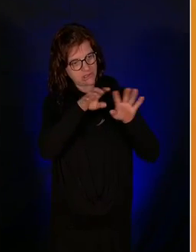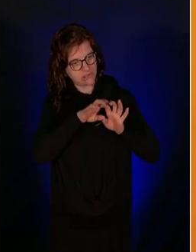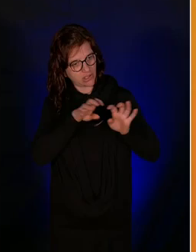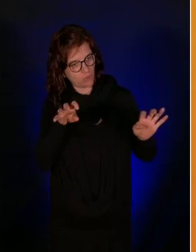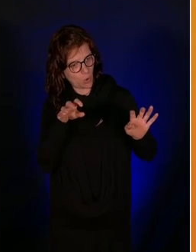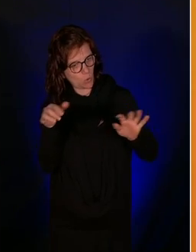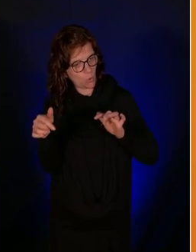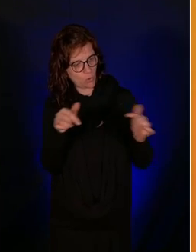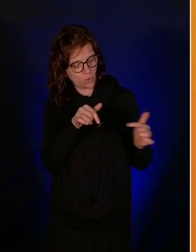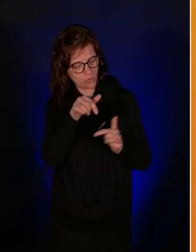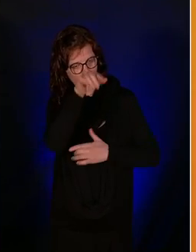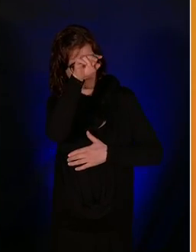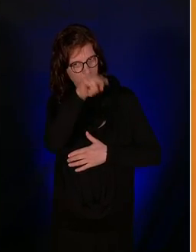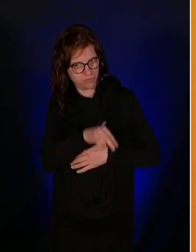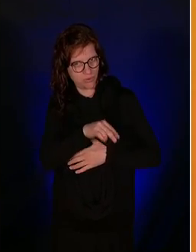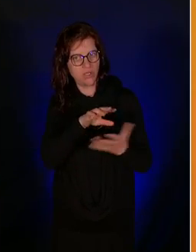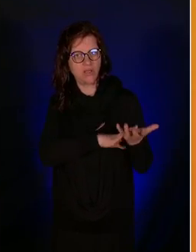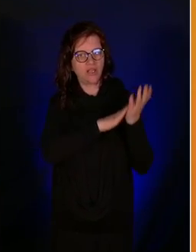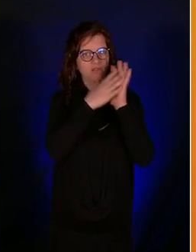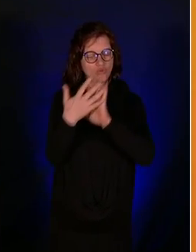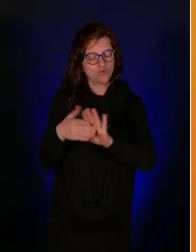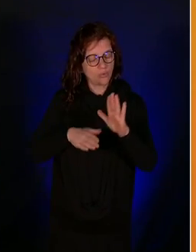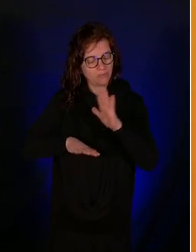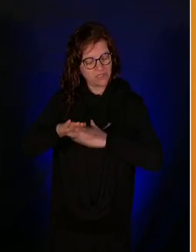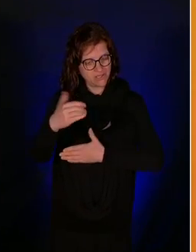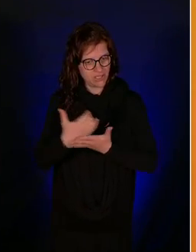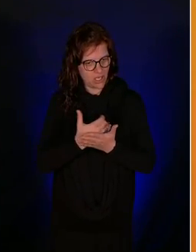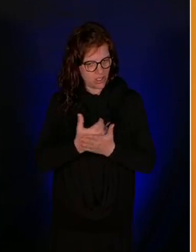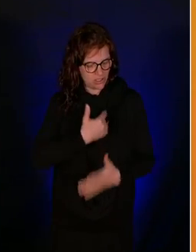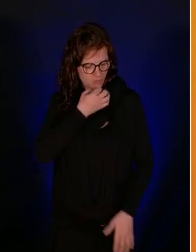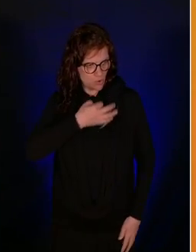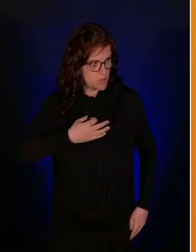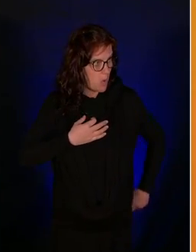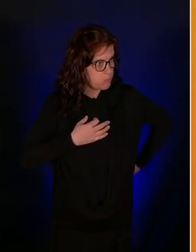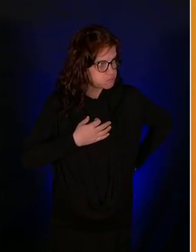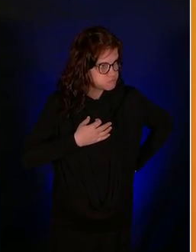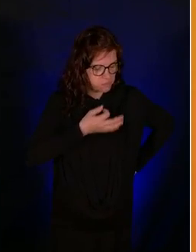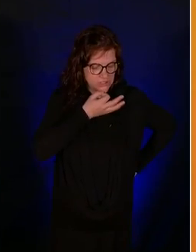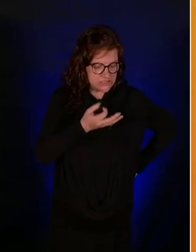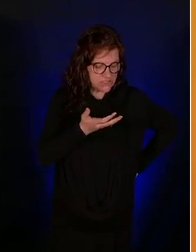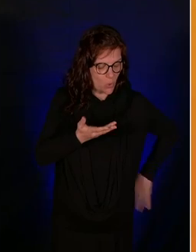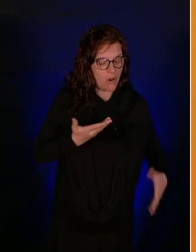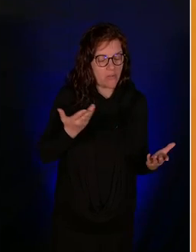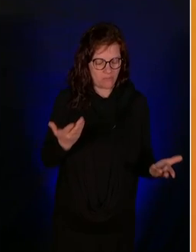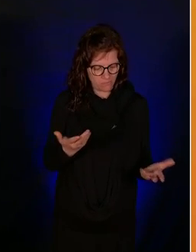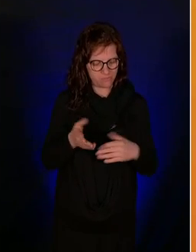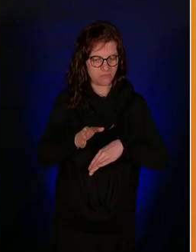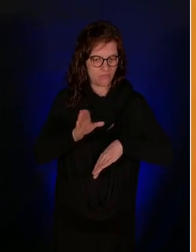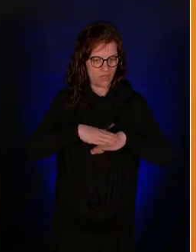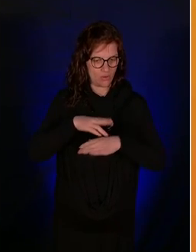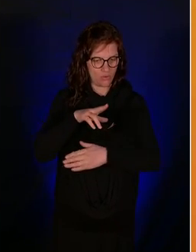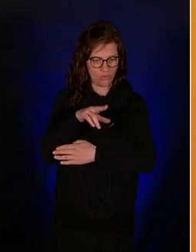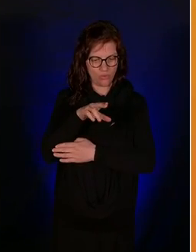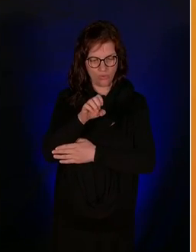ronde, l'évolution du salariat, je me suis dit, mince, j'ai pas grand-chose à dire. En fait, le SNAPEC, c'est un syndicat